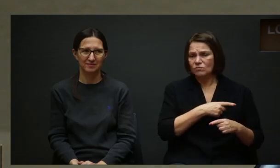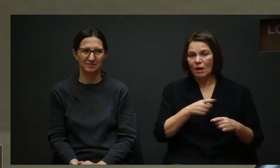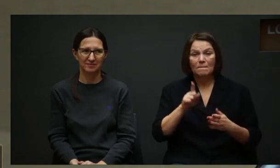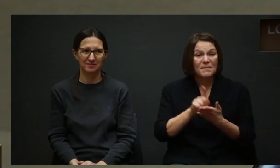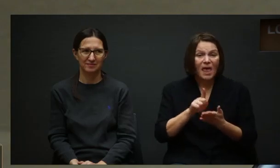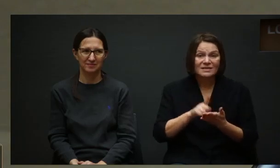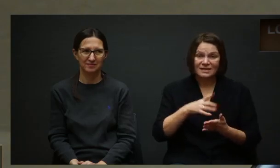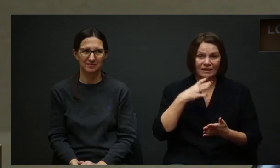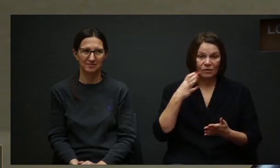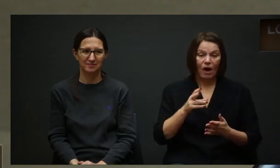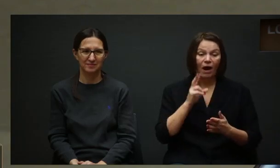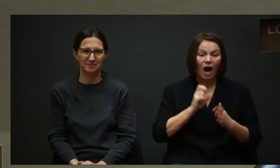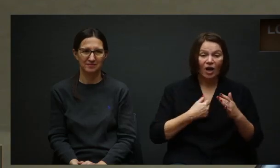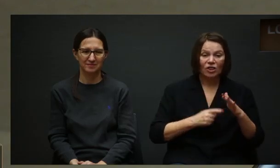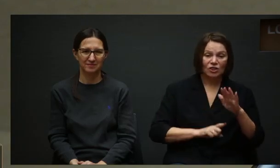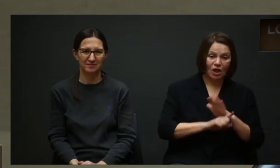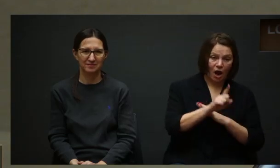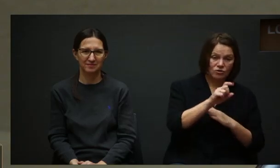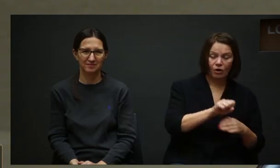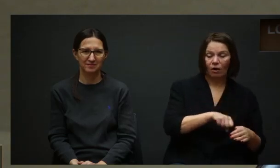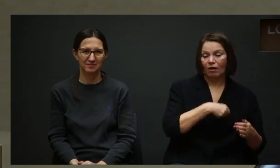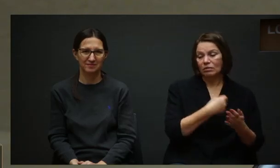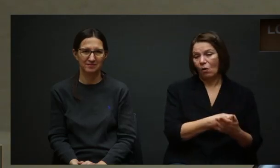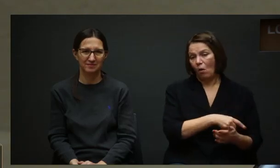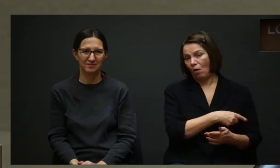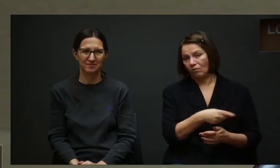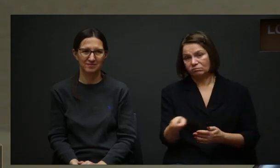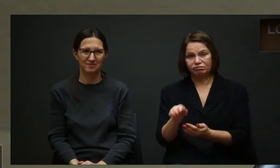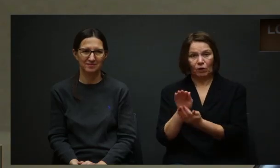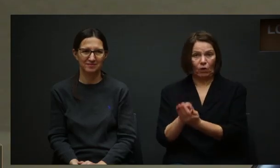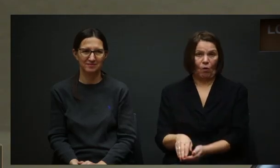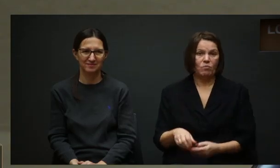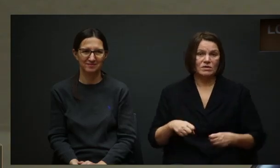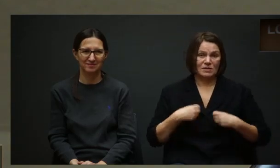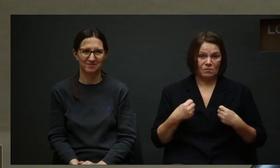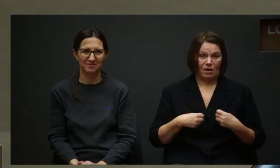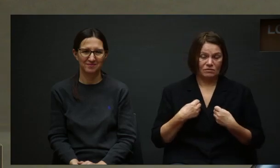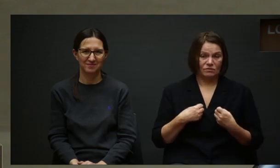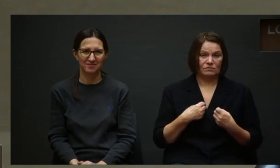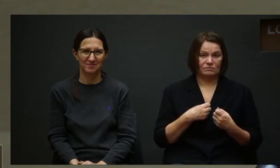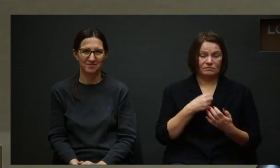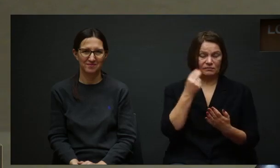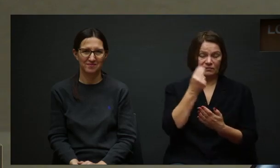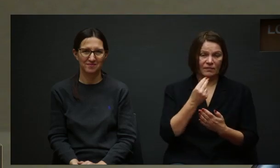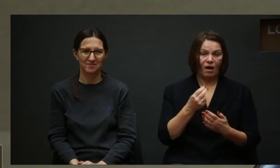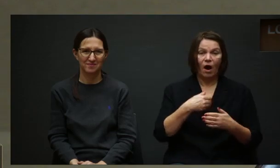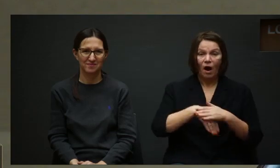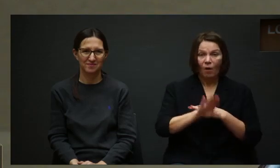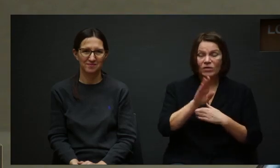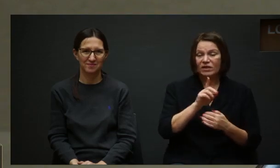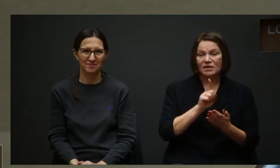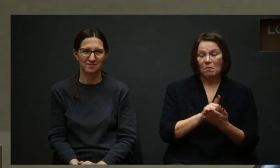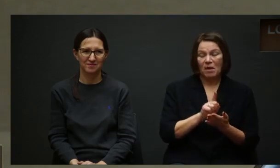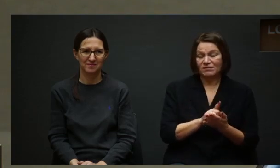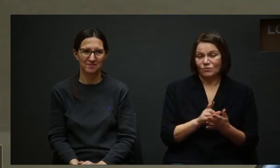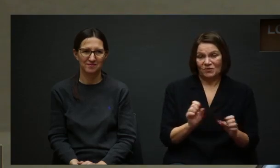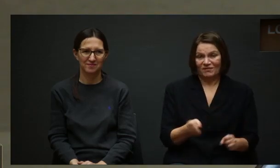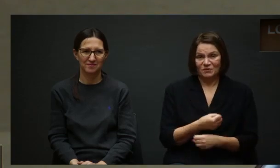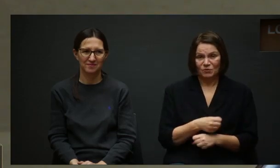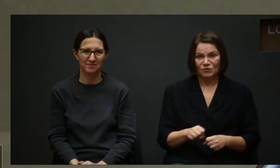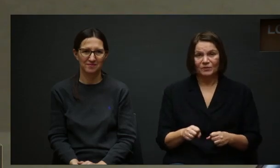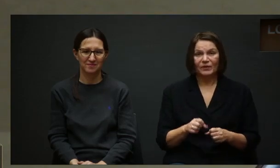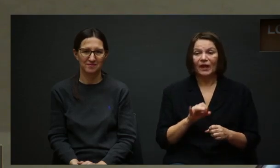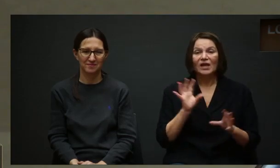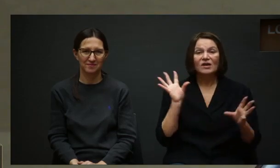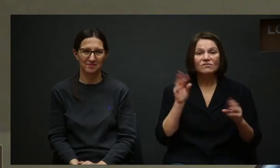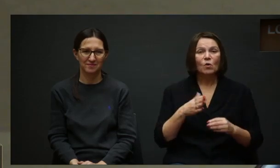ты как начал, так и до самой гробовой доски только этим занимаешься. Архитектор, ушедший на пенсию, это оксимарон. Вот. И все